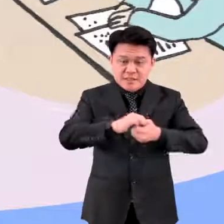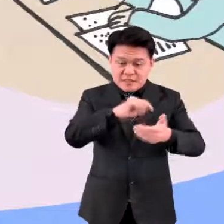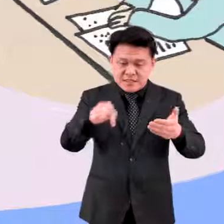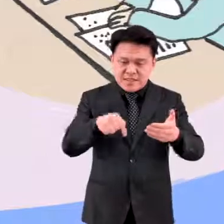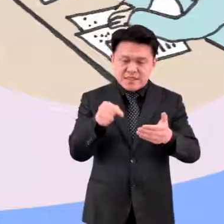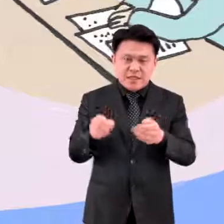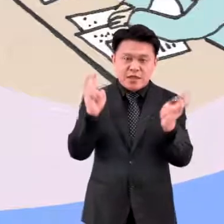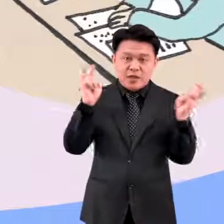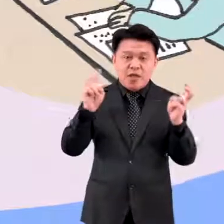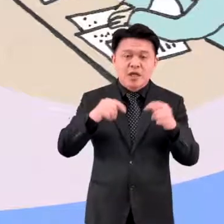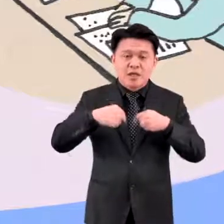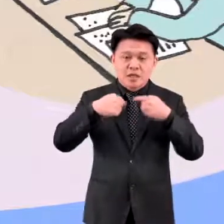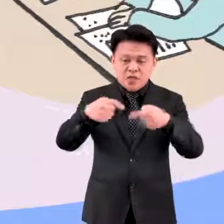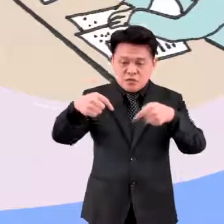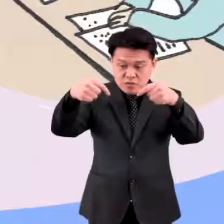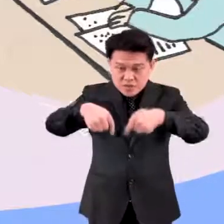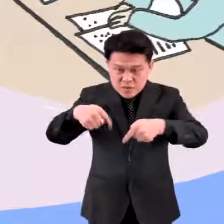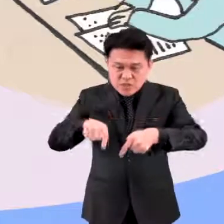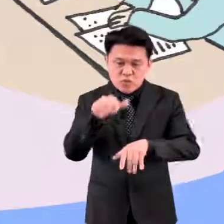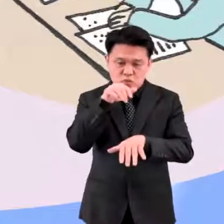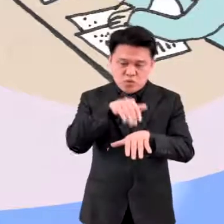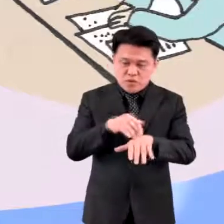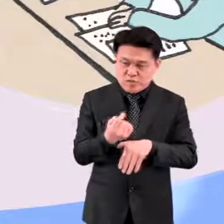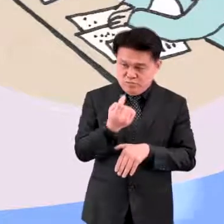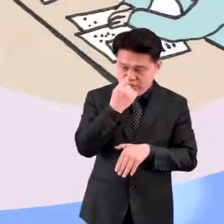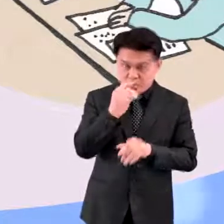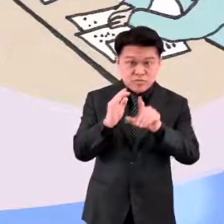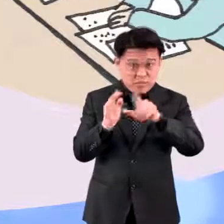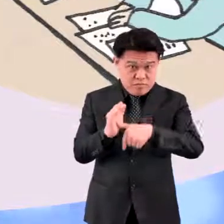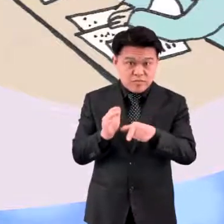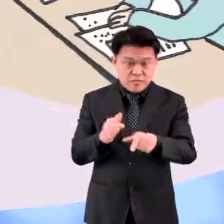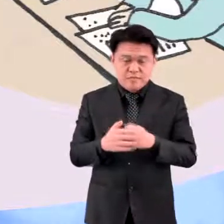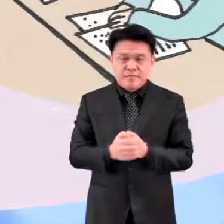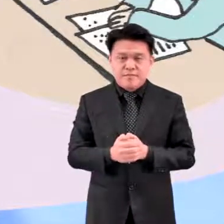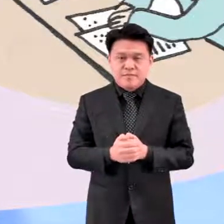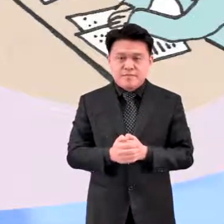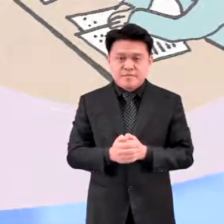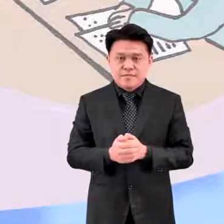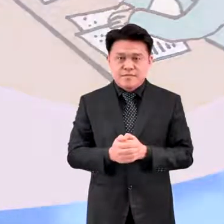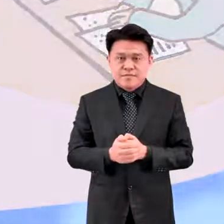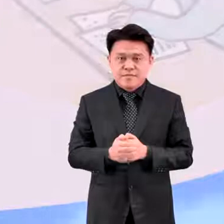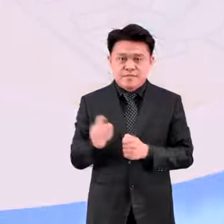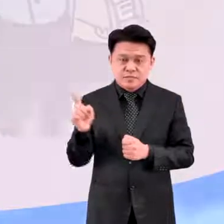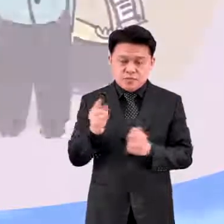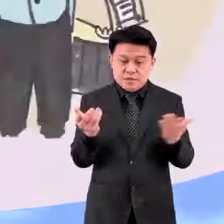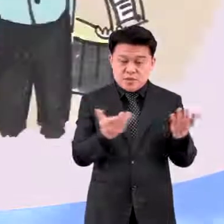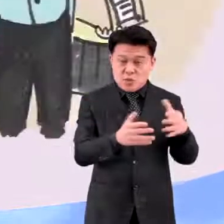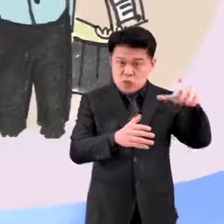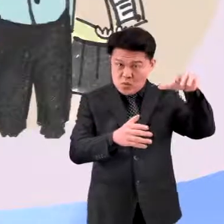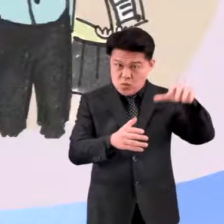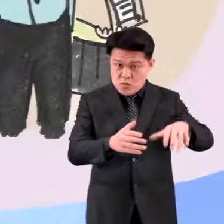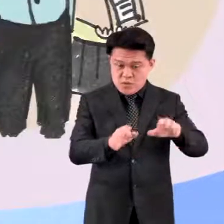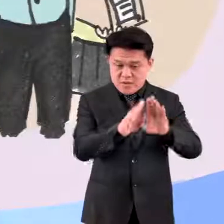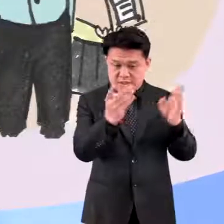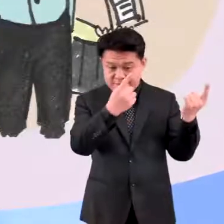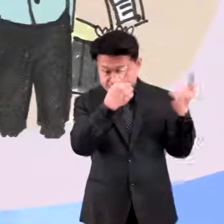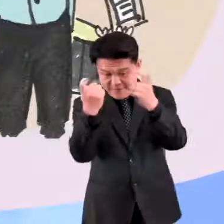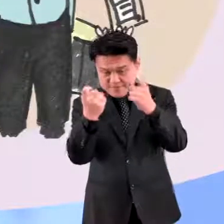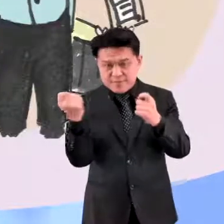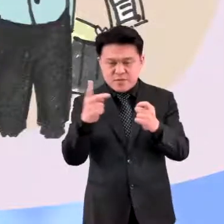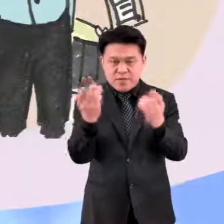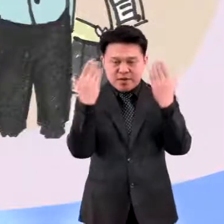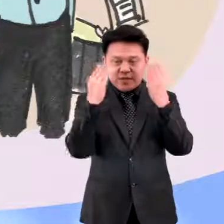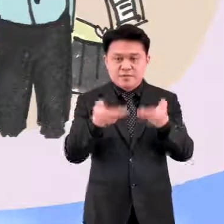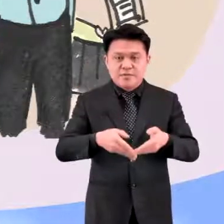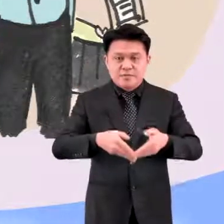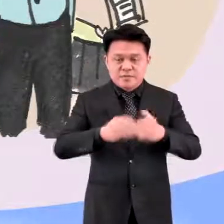범위 내에 취업상담, 훈련, 교육 등을 받는 경우 일하는 곳의